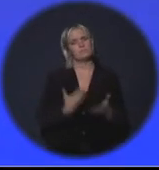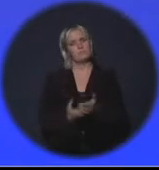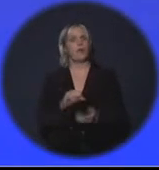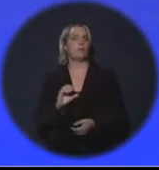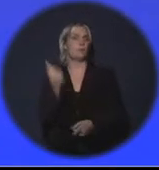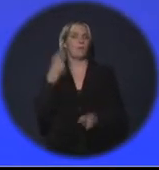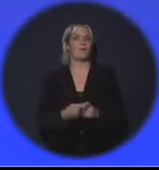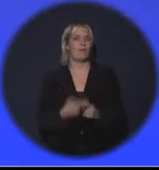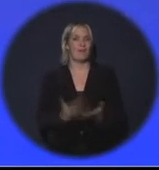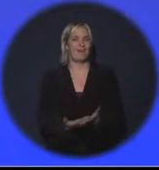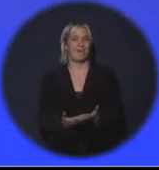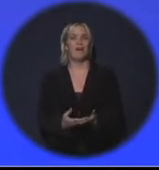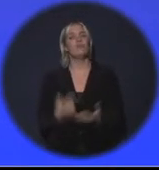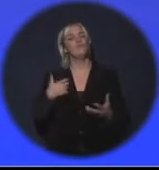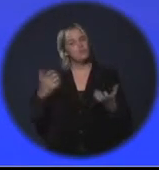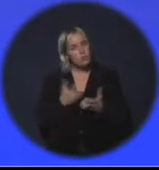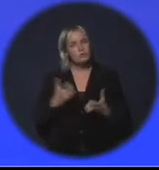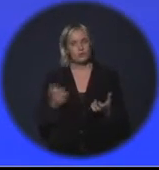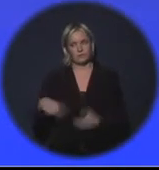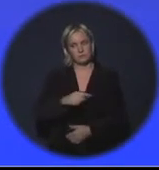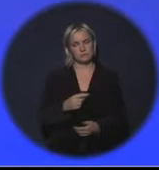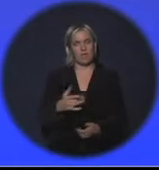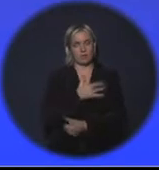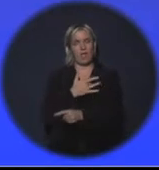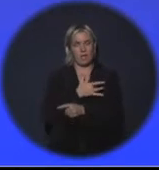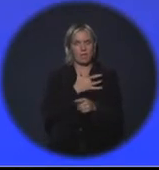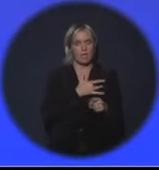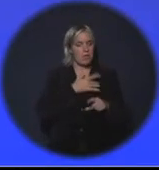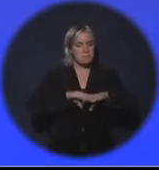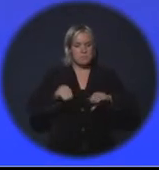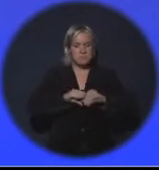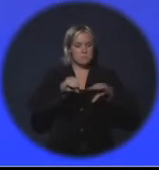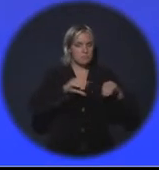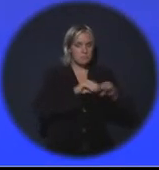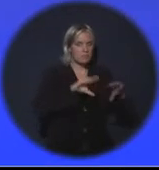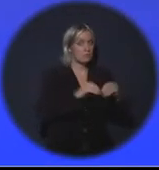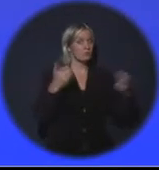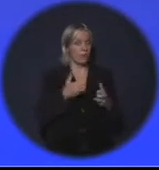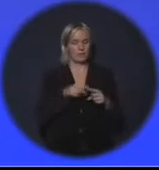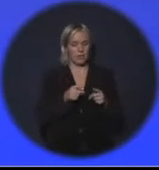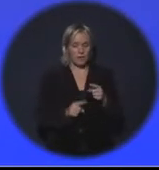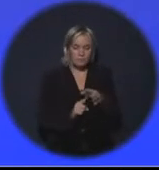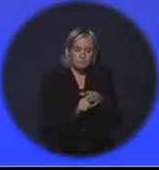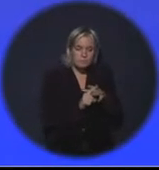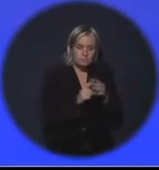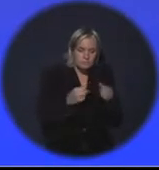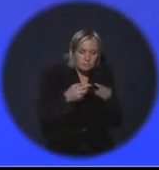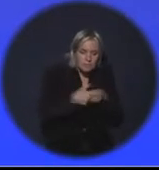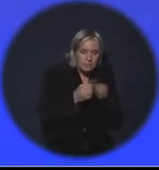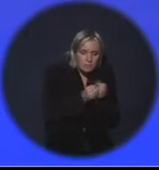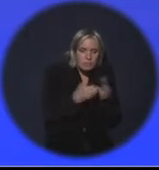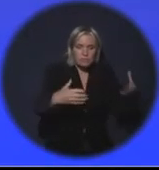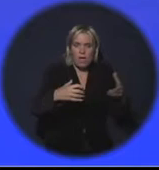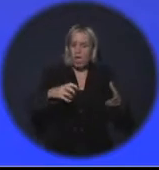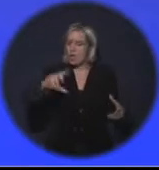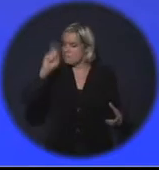première. Je souhaite que l'intérêt qu'il a suscité localement soit les prémices d'une prise de conscience forte de nos concitoyens